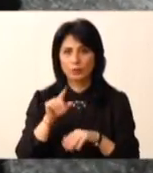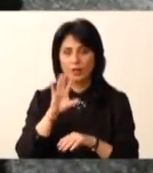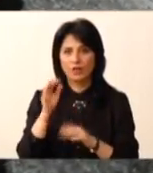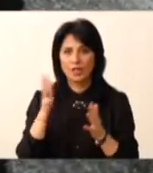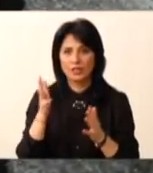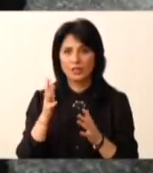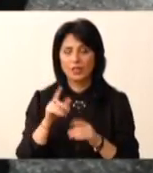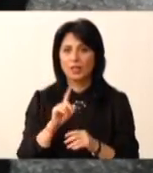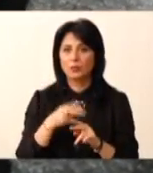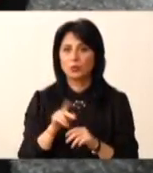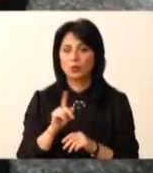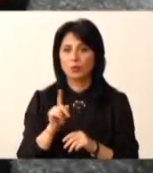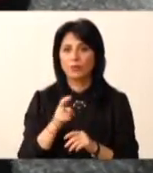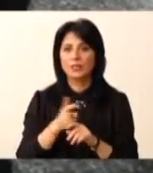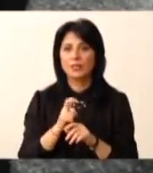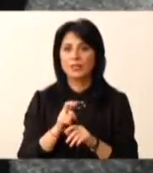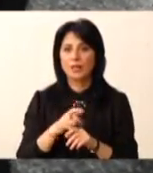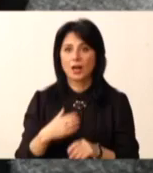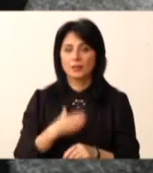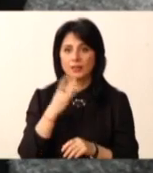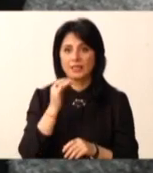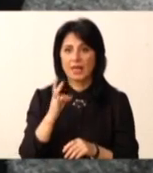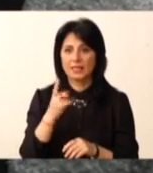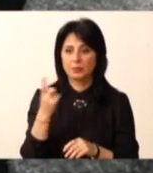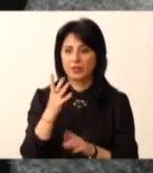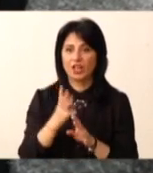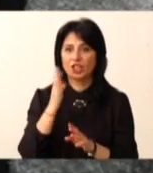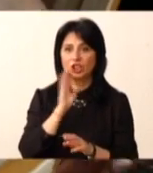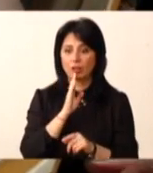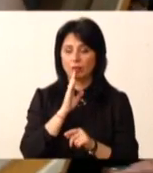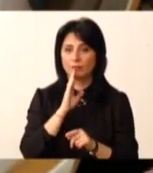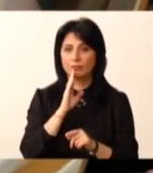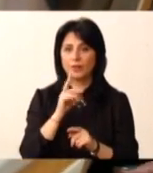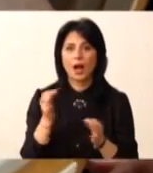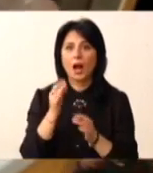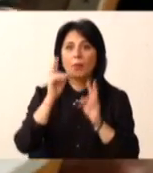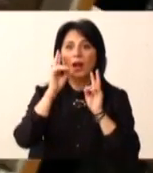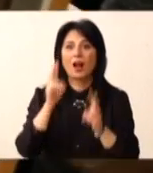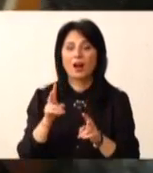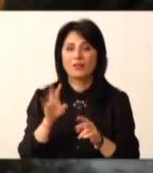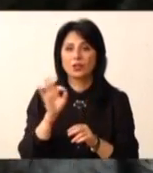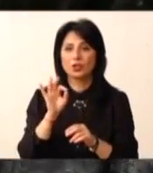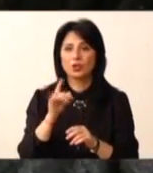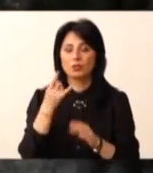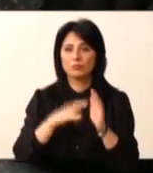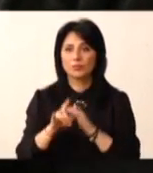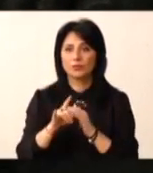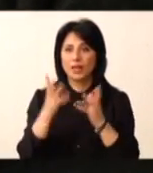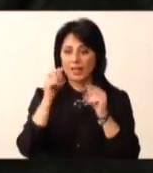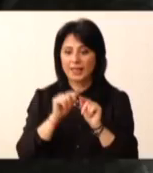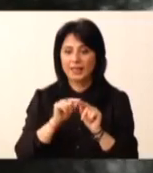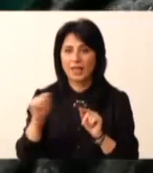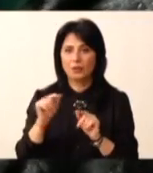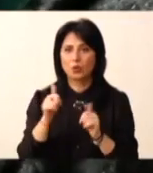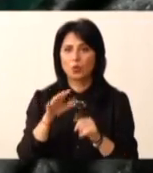kholas didi aim taram. Ძალიან დიდი სტრესი რომელიც პირველ რიგში გაქვს დედას, რომელმაც არაფერი არ იცი. Კიკო როგორ მოვიდა დღემდე, ნუ